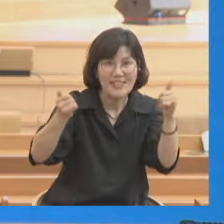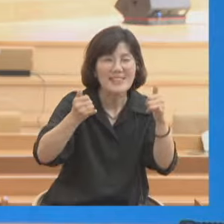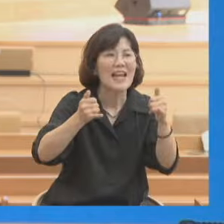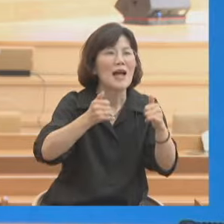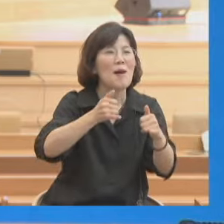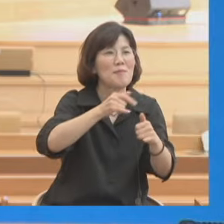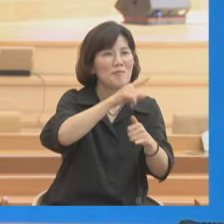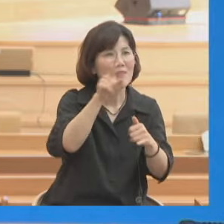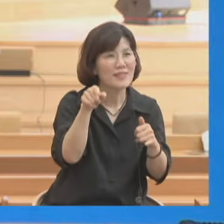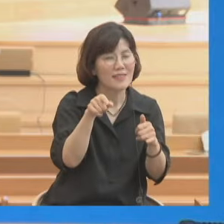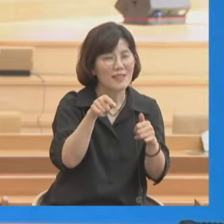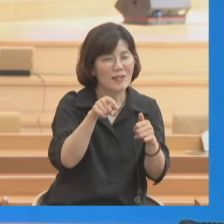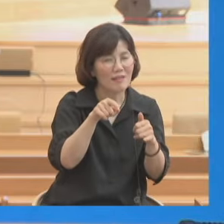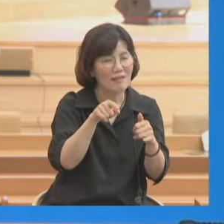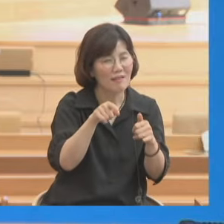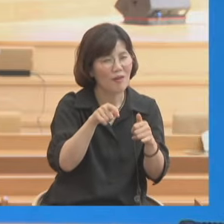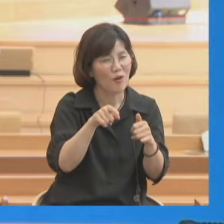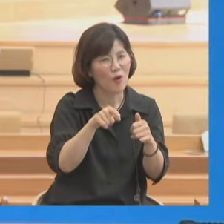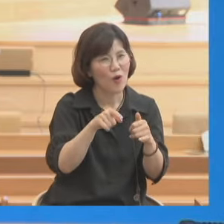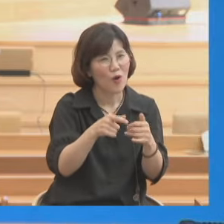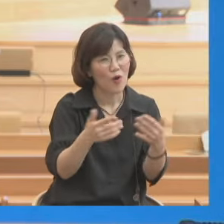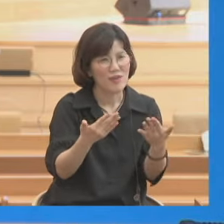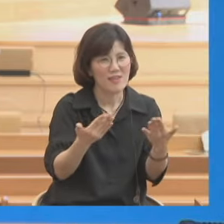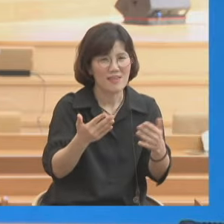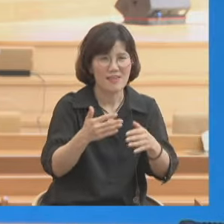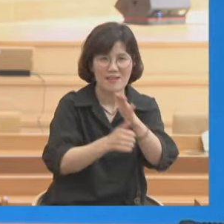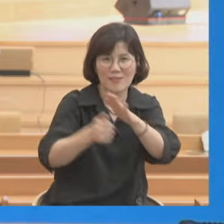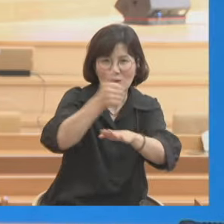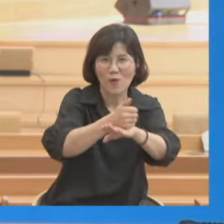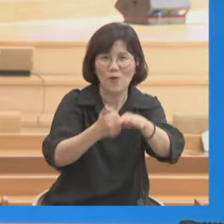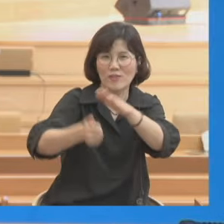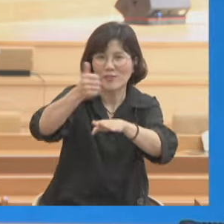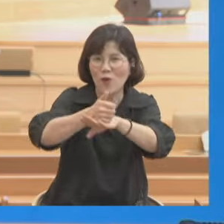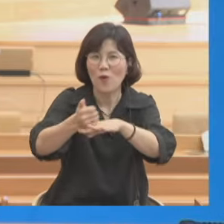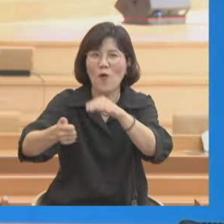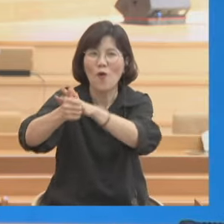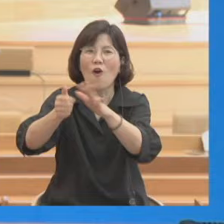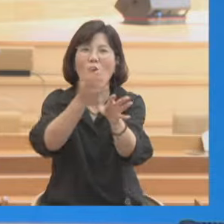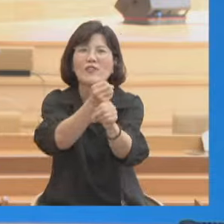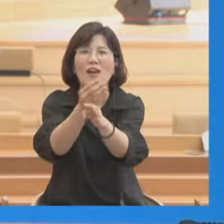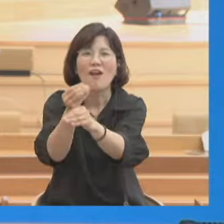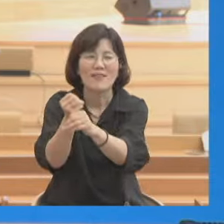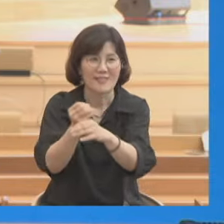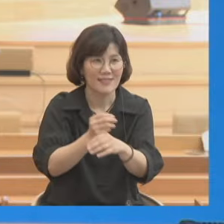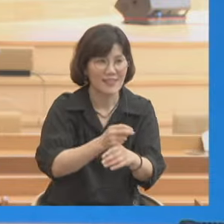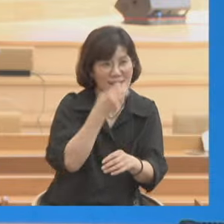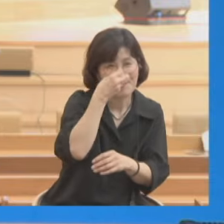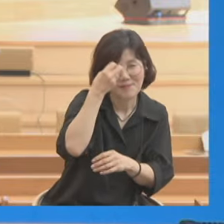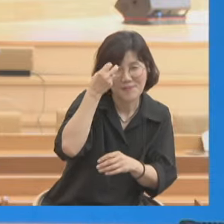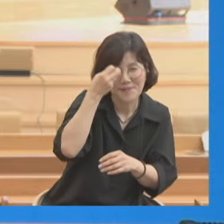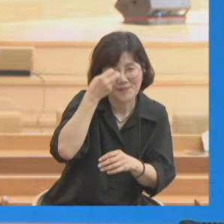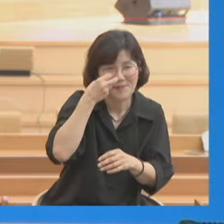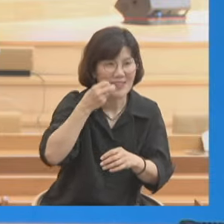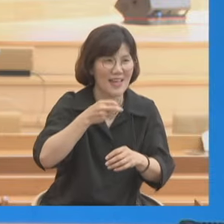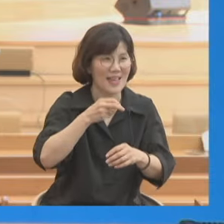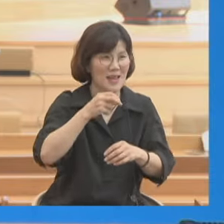어느 시기에 그 일들을 업적을 남겼는가, 그걸 조사를 했어요. 그래서 지난 100년 동안